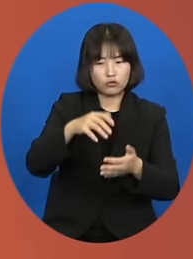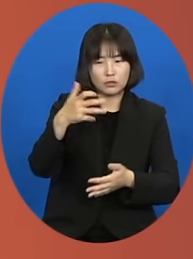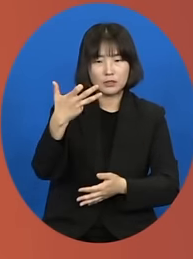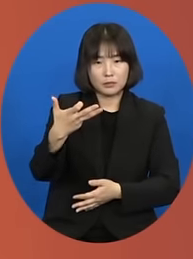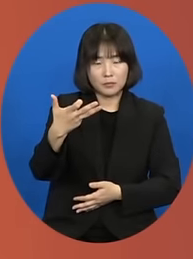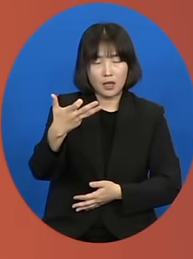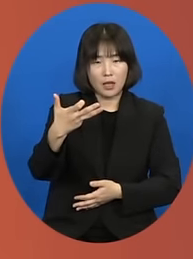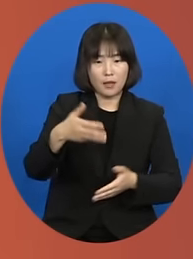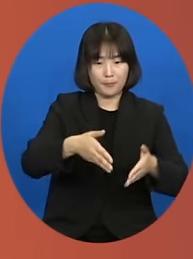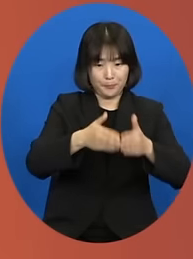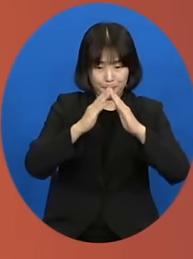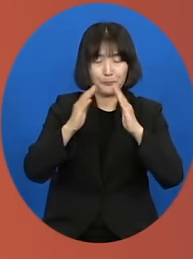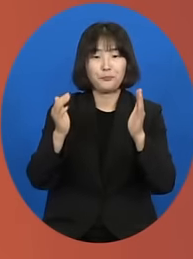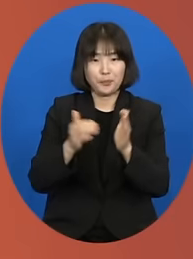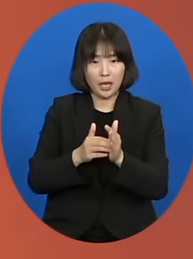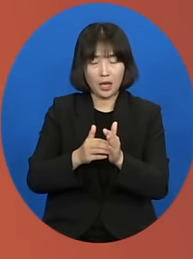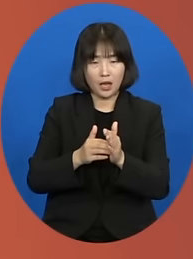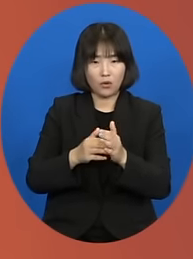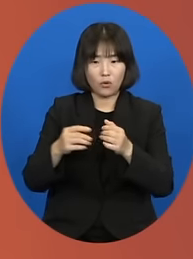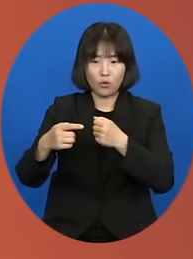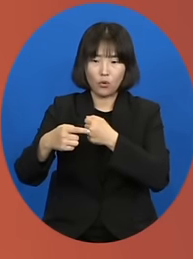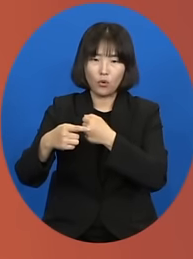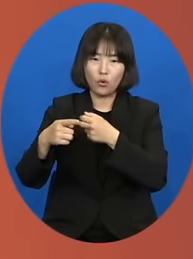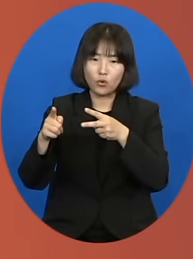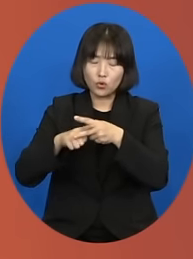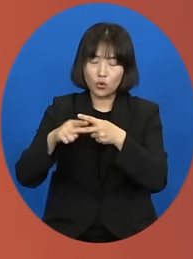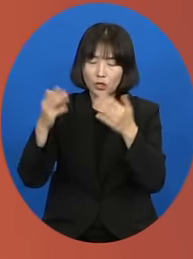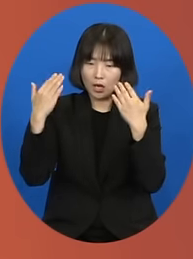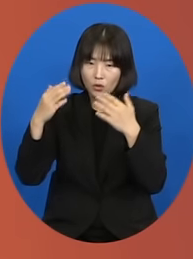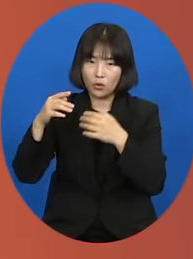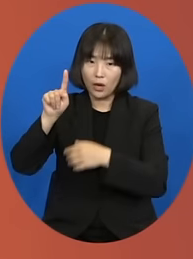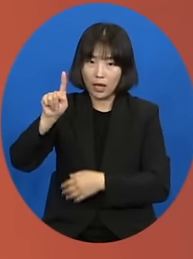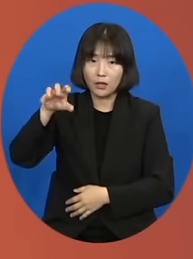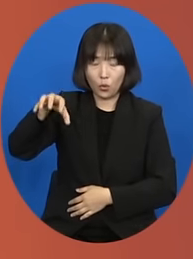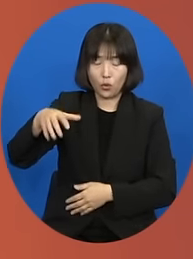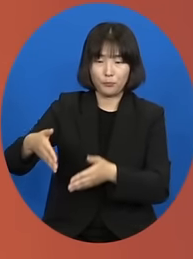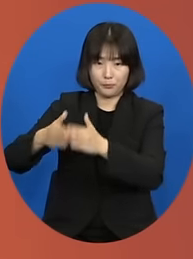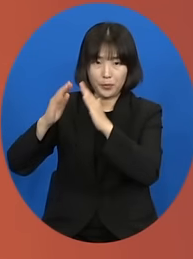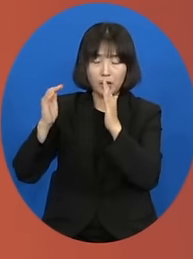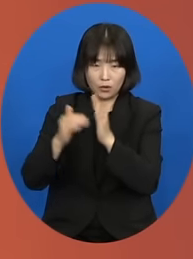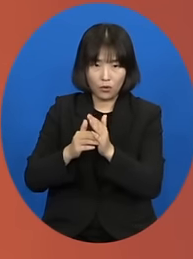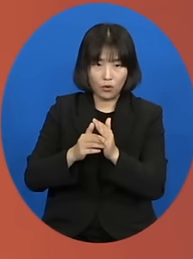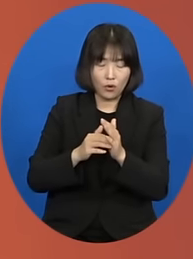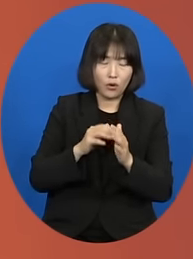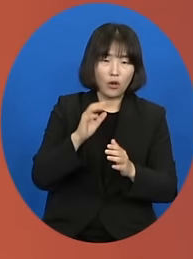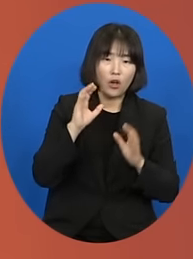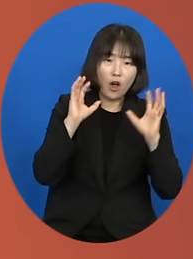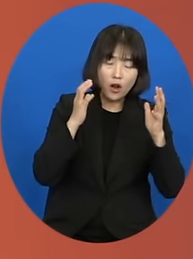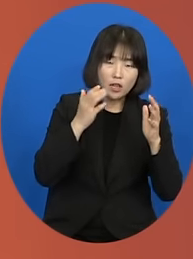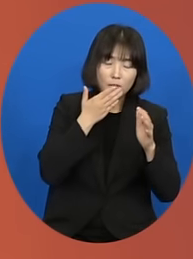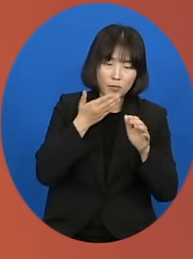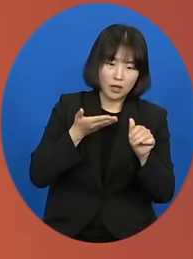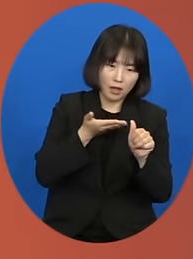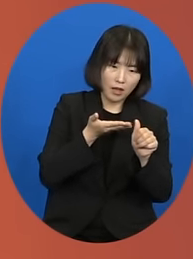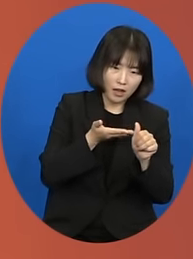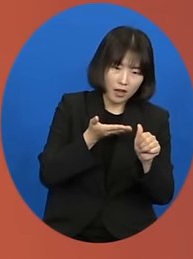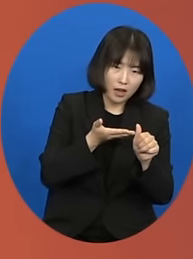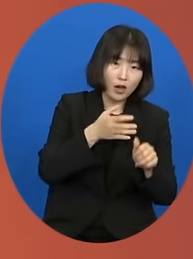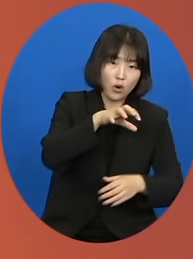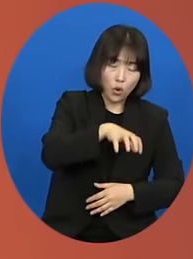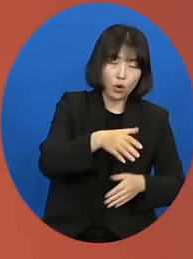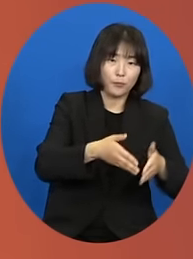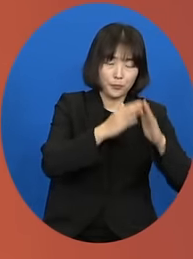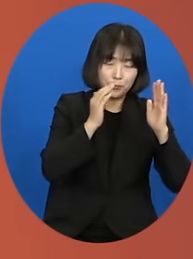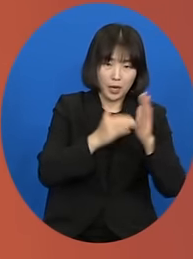초등학교 한 곳을 세웠고 그리고 원주민 마을에 집들을 세웠고 그리고 어린이 급식소를 한 군데 더 세웠고 마약 중독자 재활센터를 한 군데 더